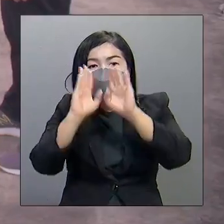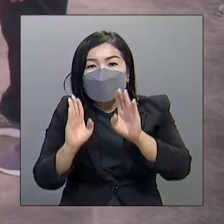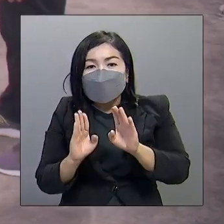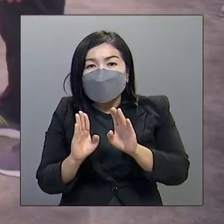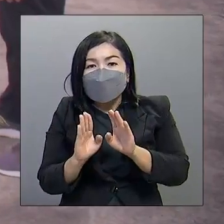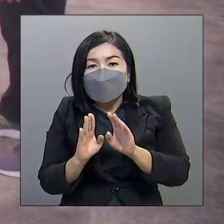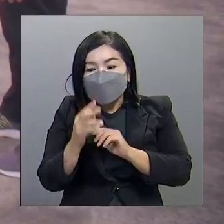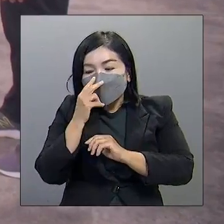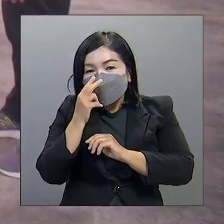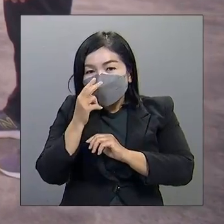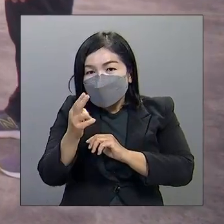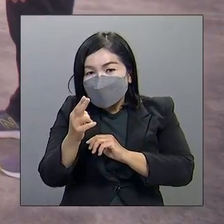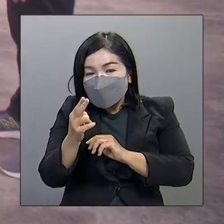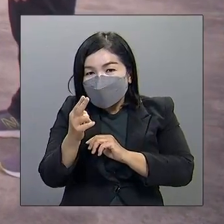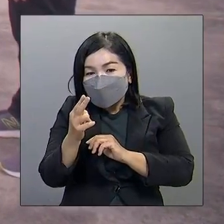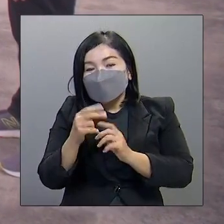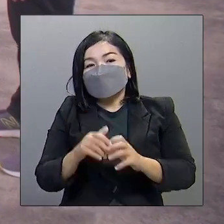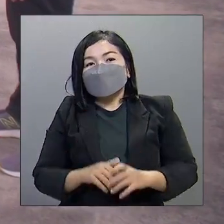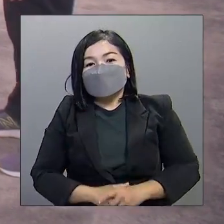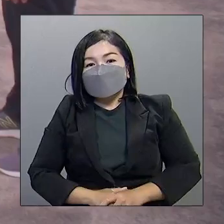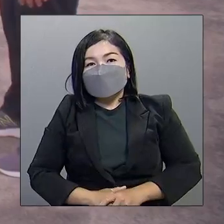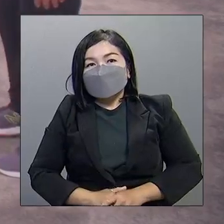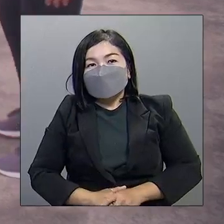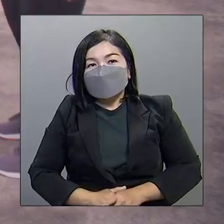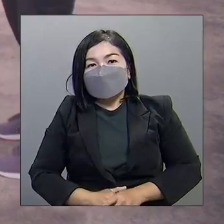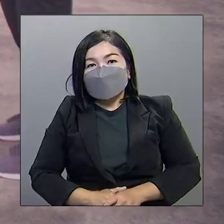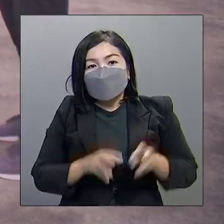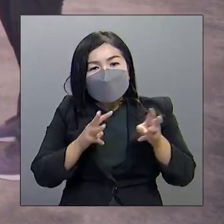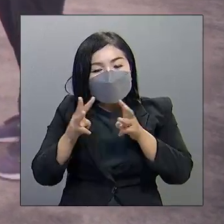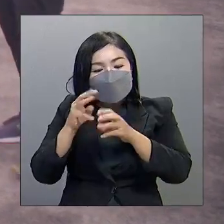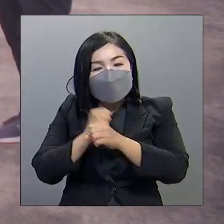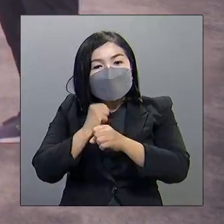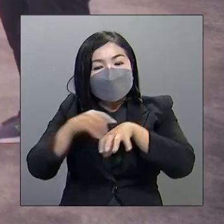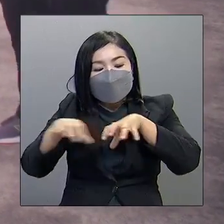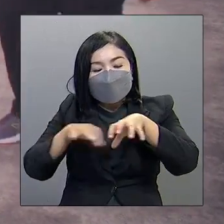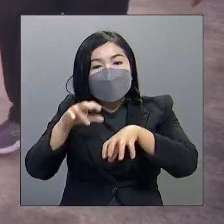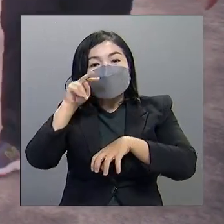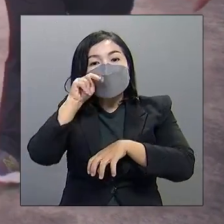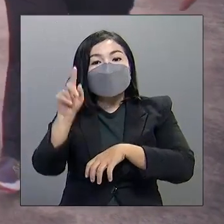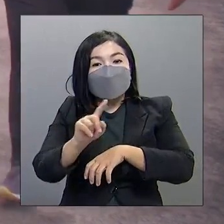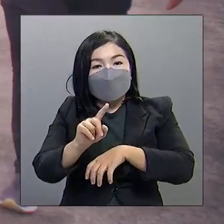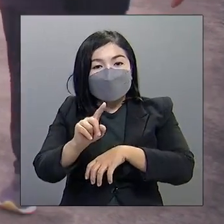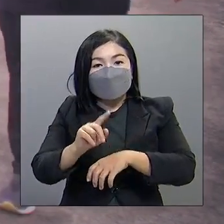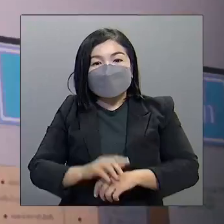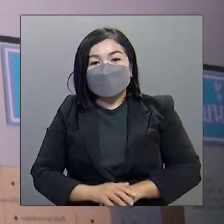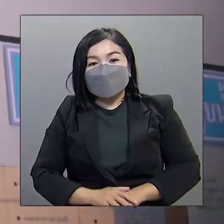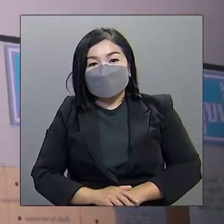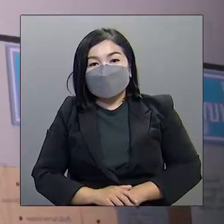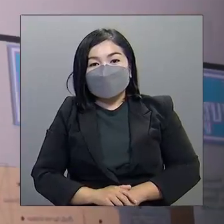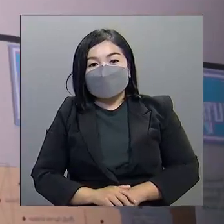ครับเดี๋ยวต้องขึ้นไปดูครับ ขอพาไปดูหน่อยได้ไหม ใช่ครับ โอเคอยากจะรู้กลไกการทำงานเขาจังเลยโอเคครับเชิญครับ